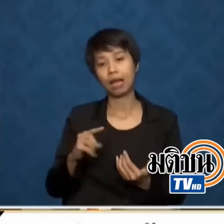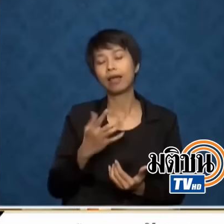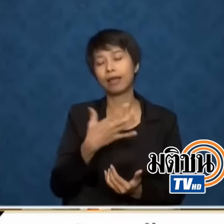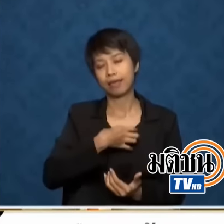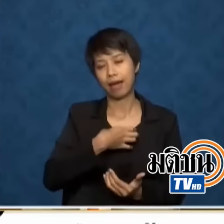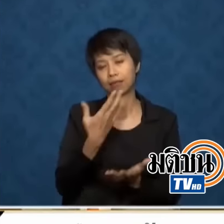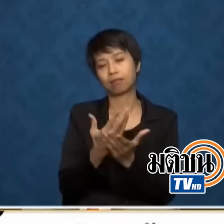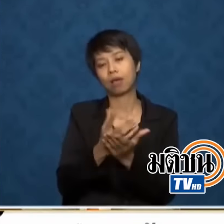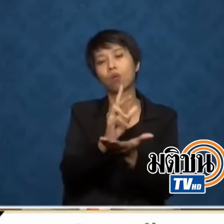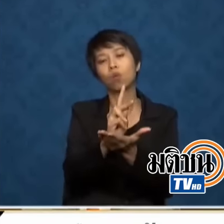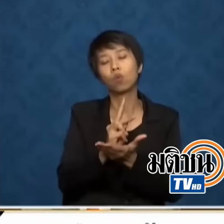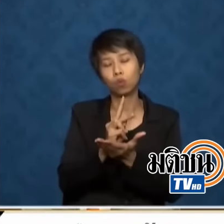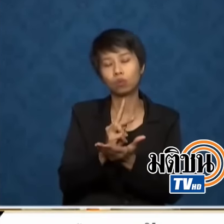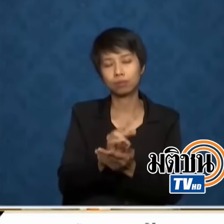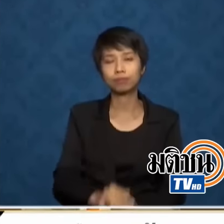านั้นเองนะคะ